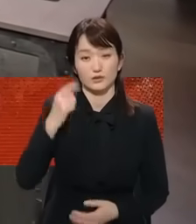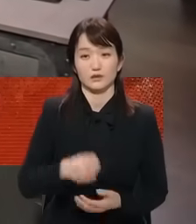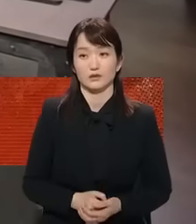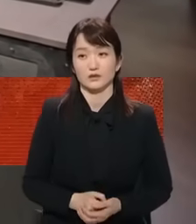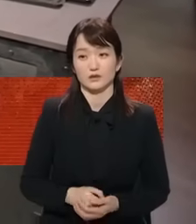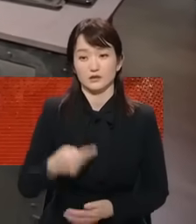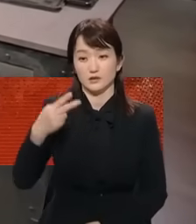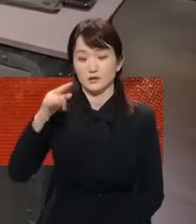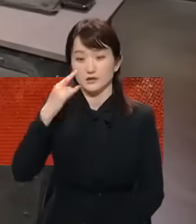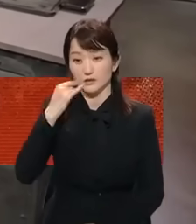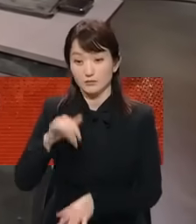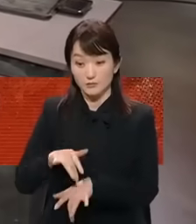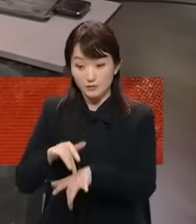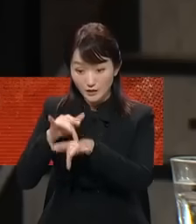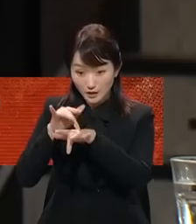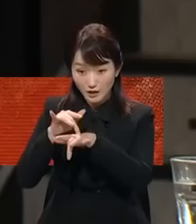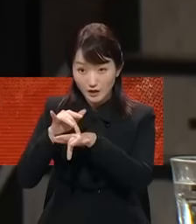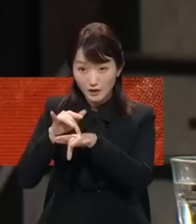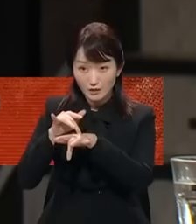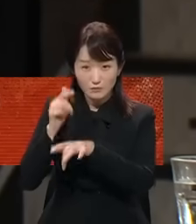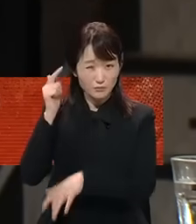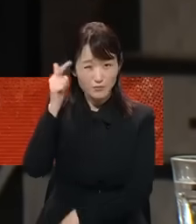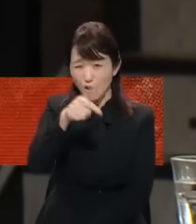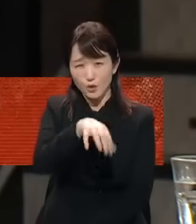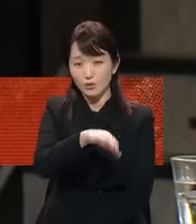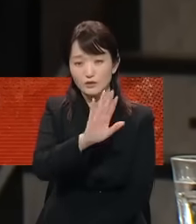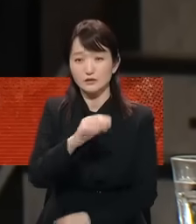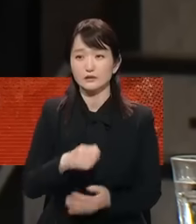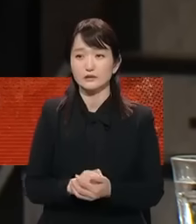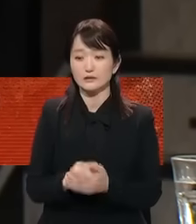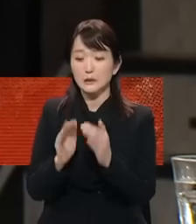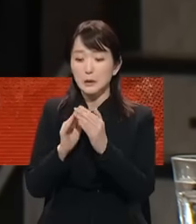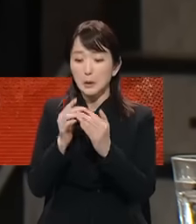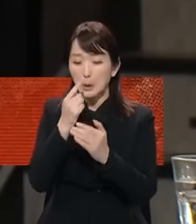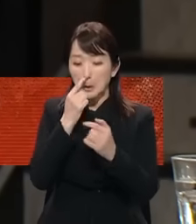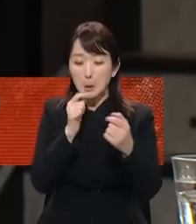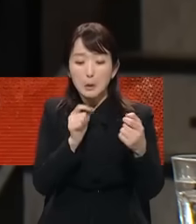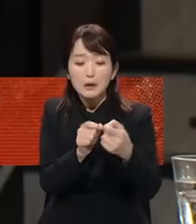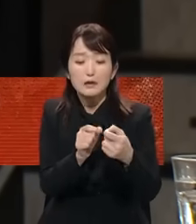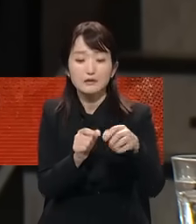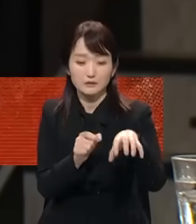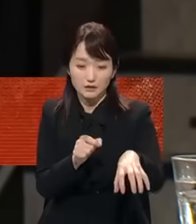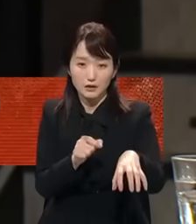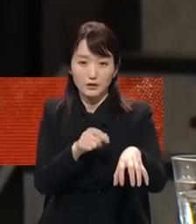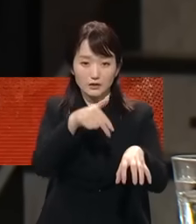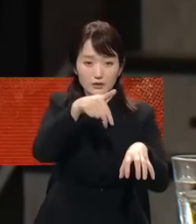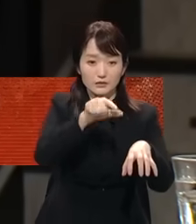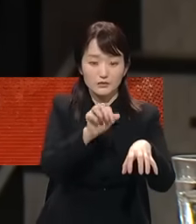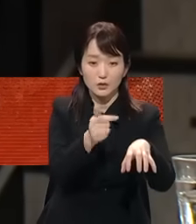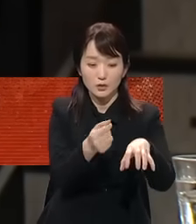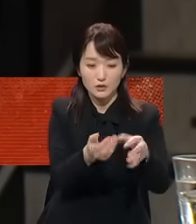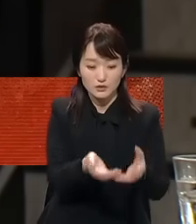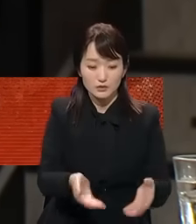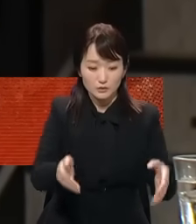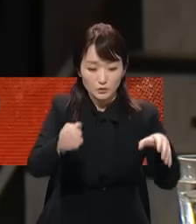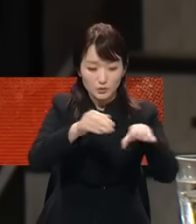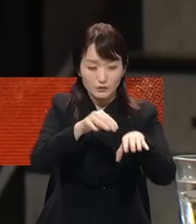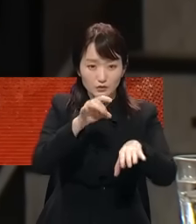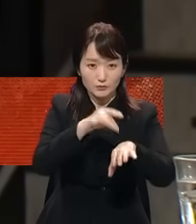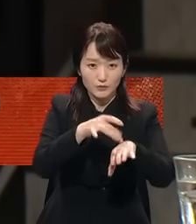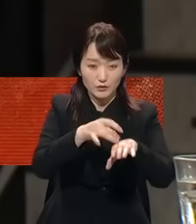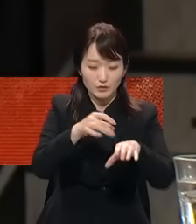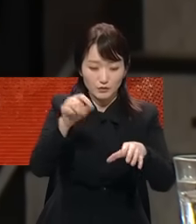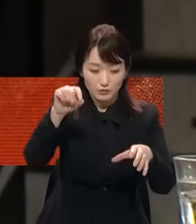그 시어머니가 멀리도 아니고 바로 그 집 바로 앞에 있는 그 정화조에서 어 백골 사채로 발견이 됐다